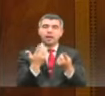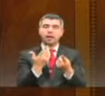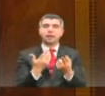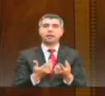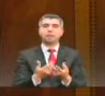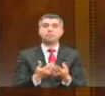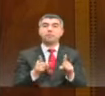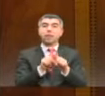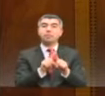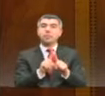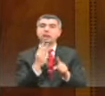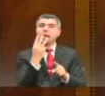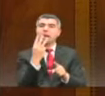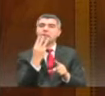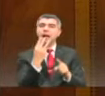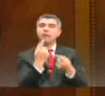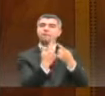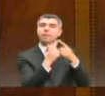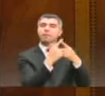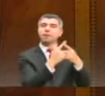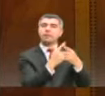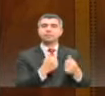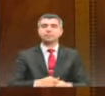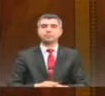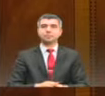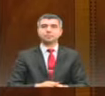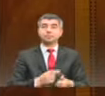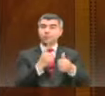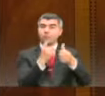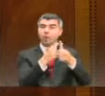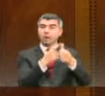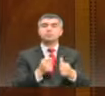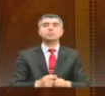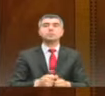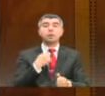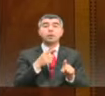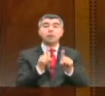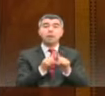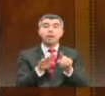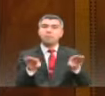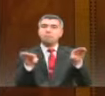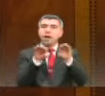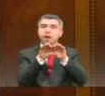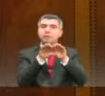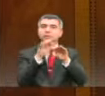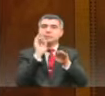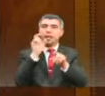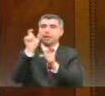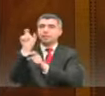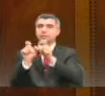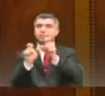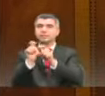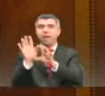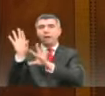يركز على 3 محاور أساسية، وهي: ألف، تحقيق الإنصاف وتكافؤ